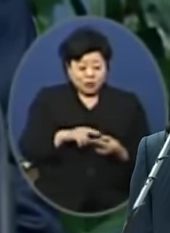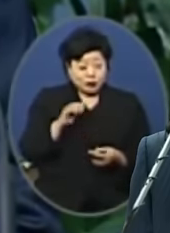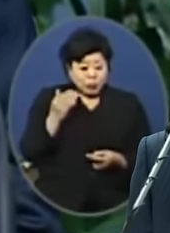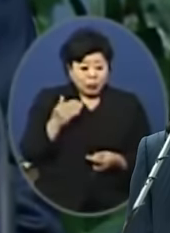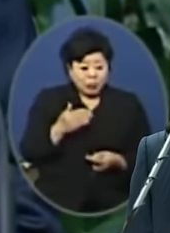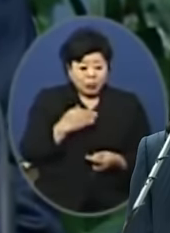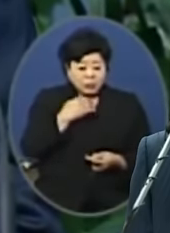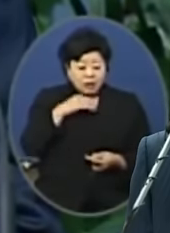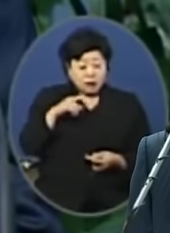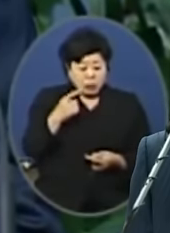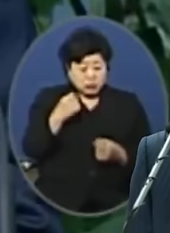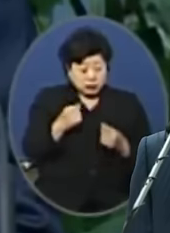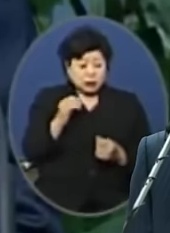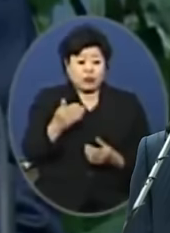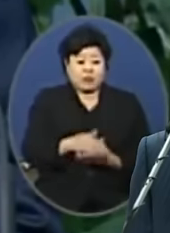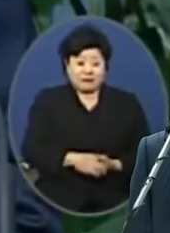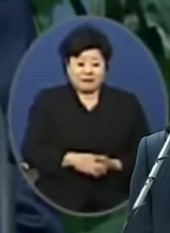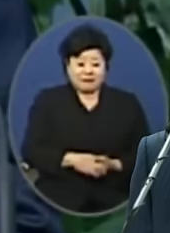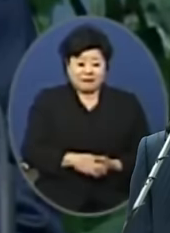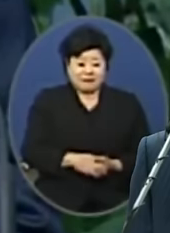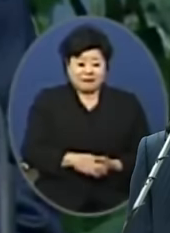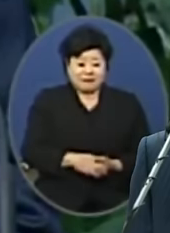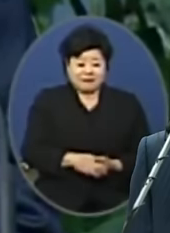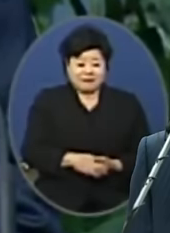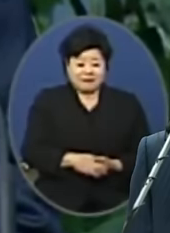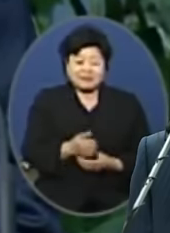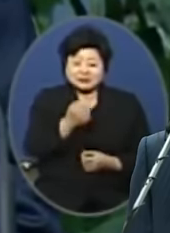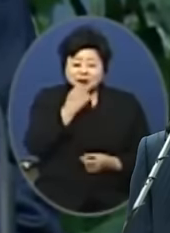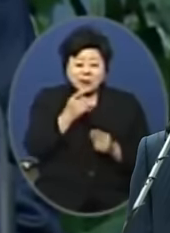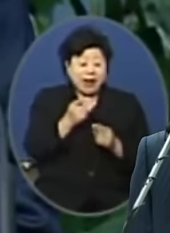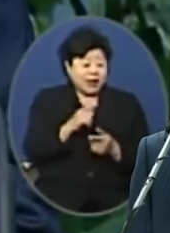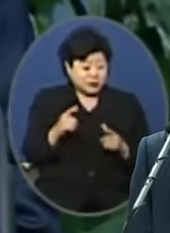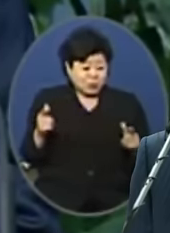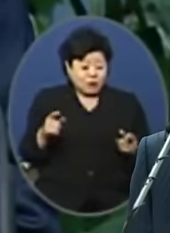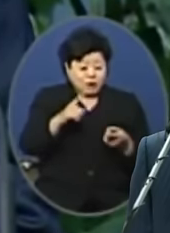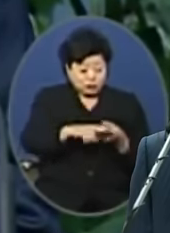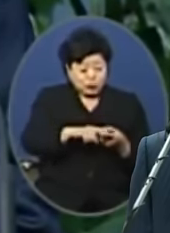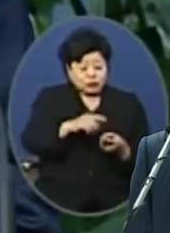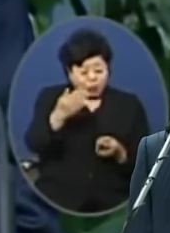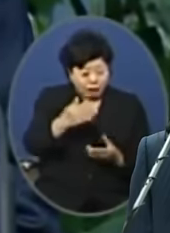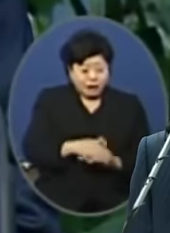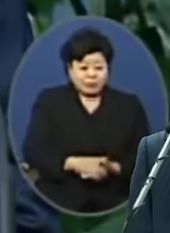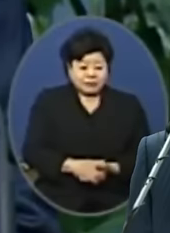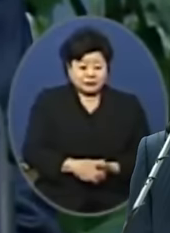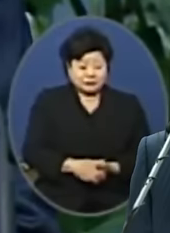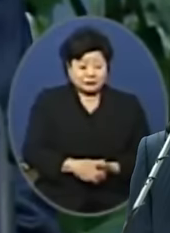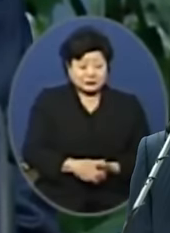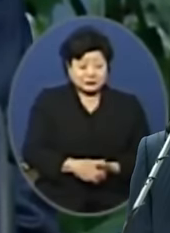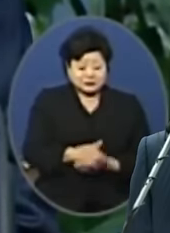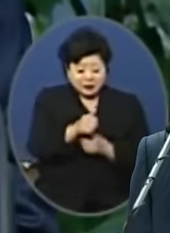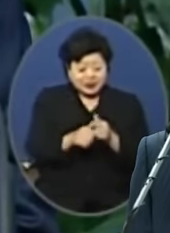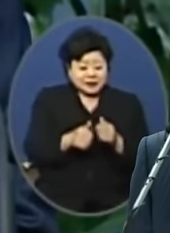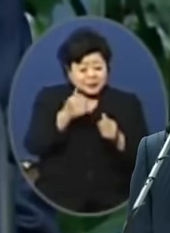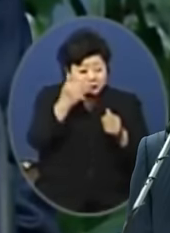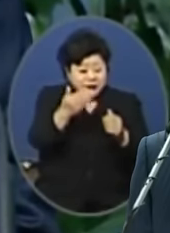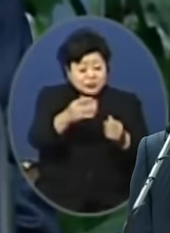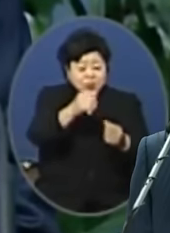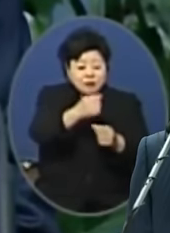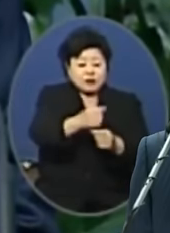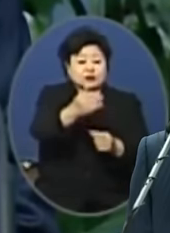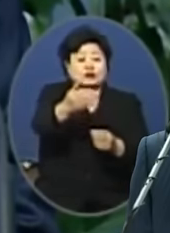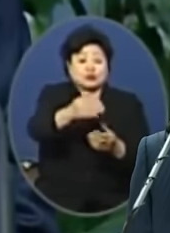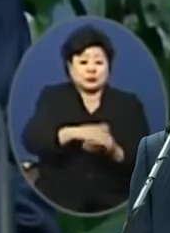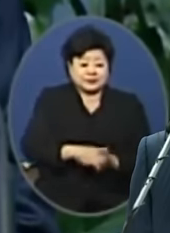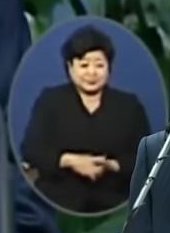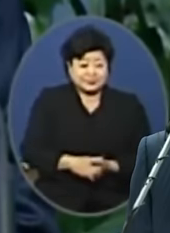100살로 가게 되는 것입니다. 우스운 이야기 같지만 그대로 되는 걸 어떻게 하는 것입니까? 하나님이 그렇게 만들어 놓은